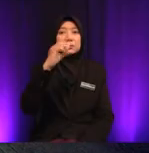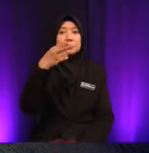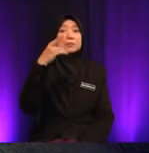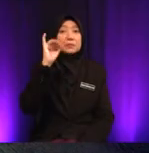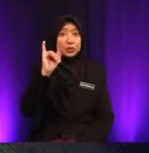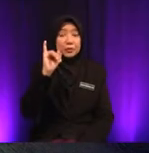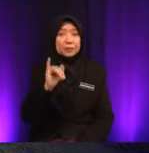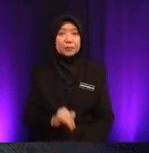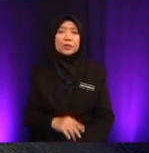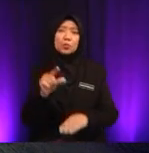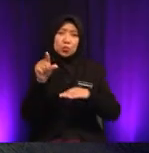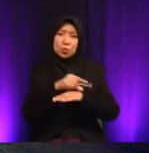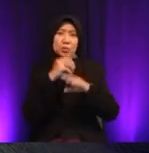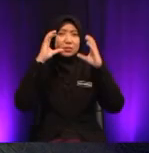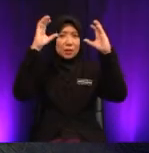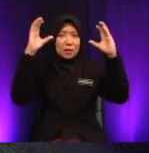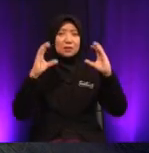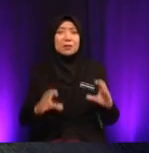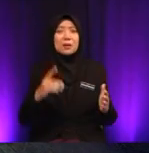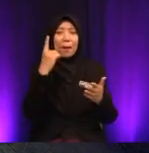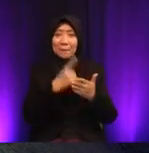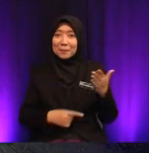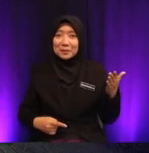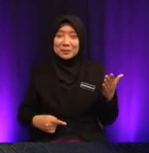dia menggunakan kaidah apel ini